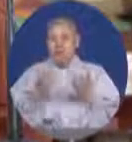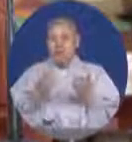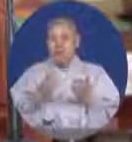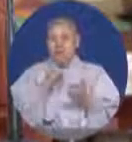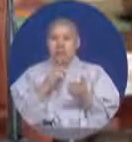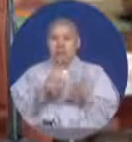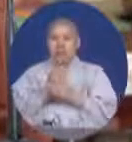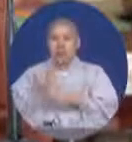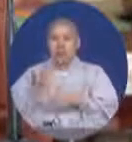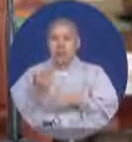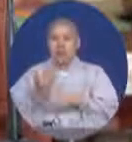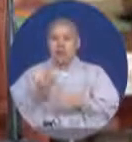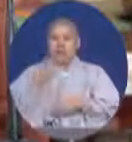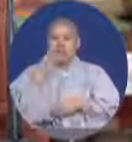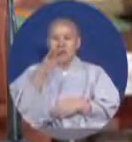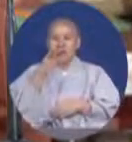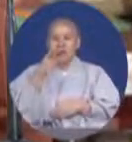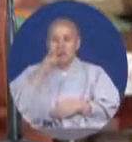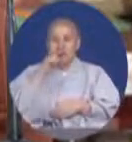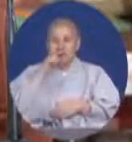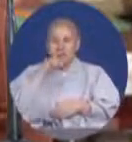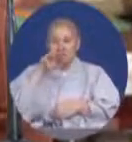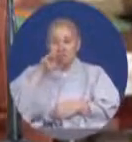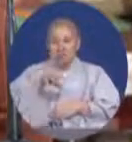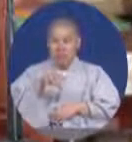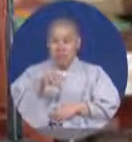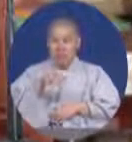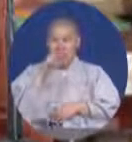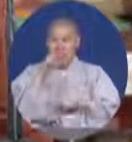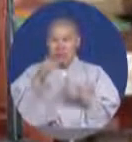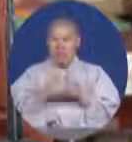사막도에 빠져가지고 어떻게 성불을 하느냐 이 말이죠.